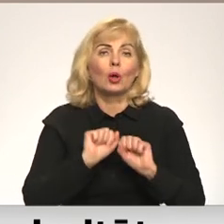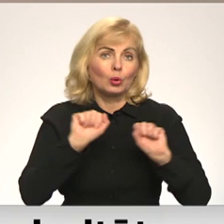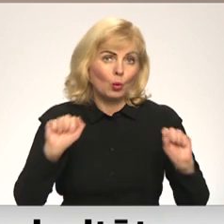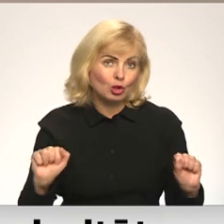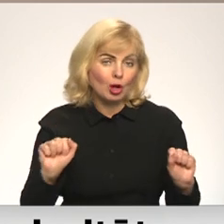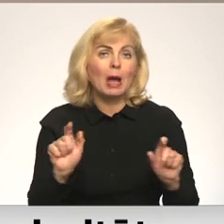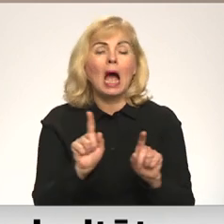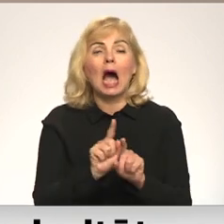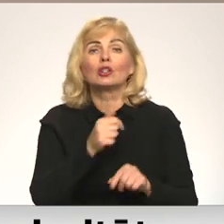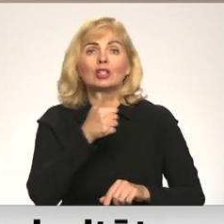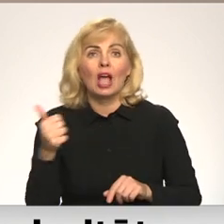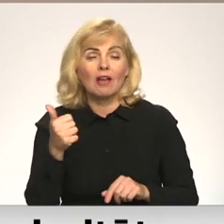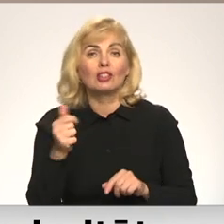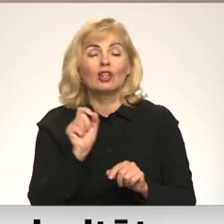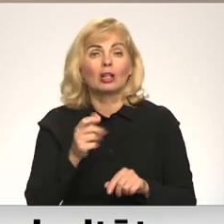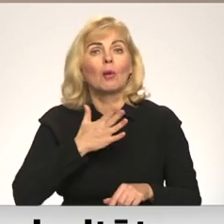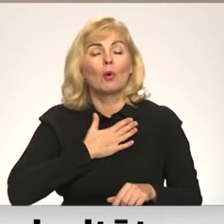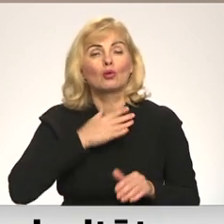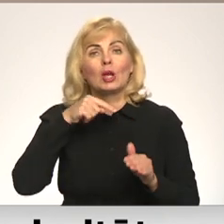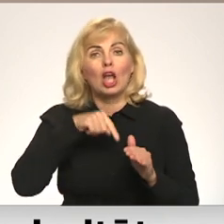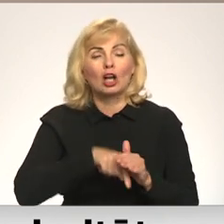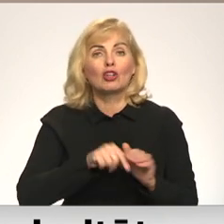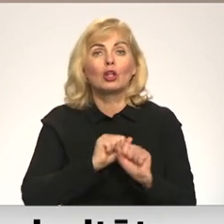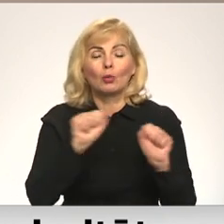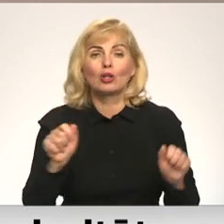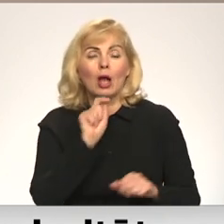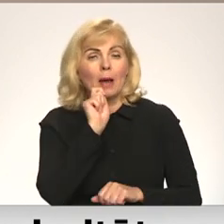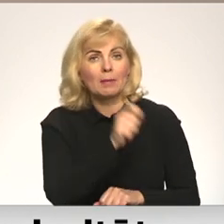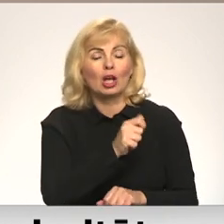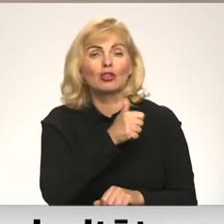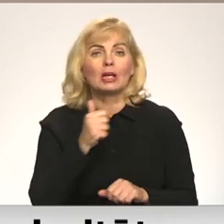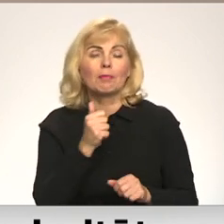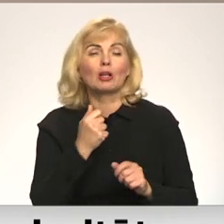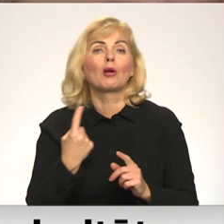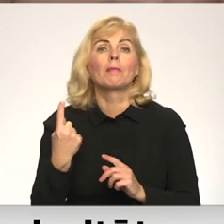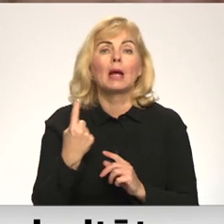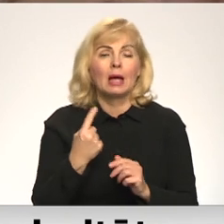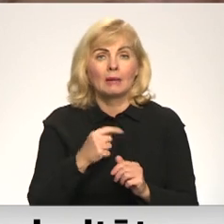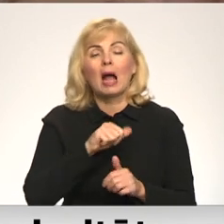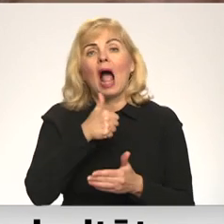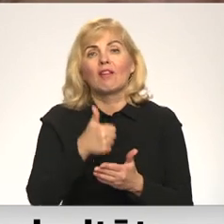to starp ir sevišķi valsts iekšējai drošībai, piešķirt īpašu prioritāti.